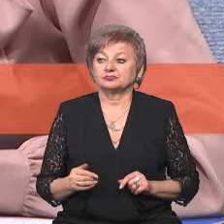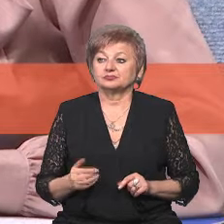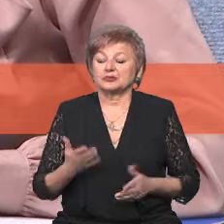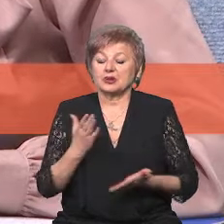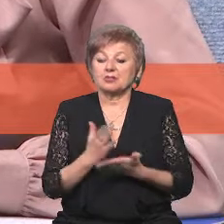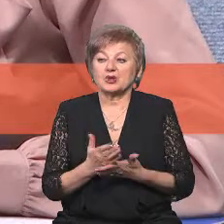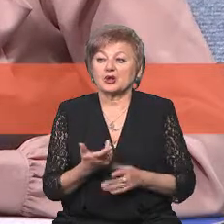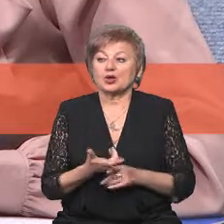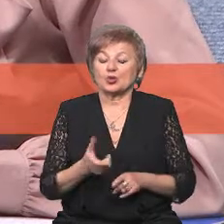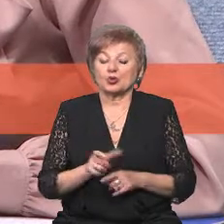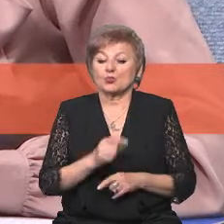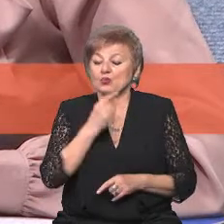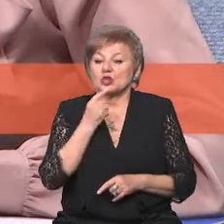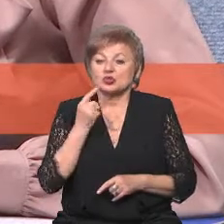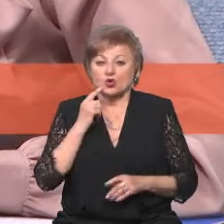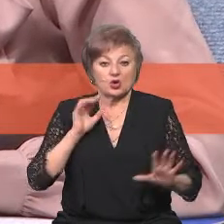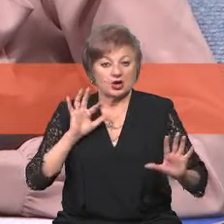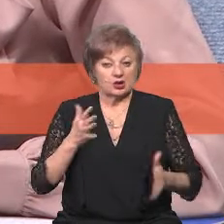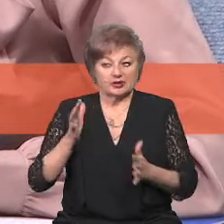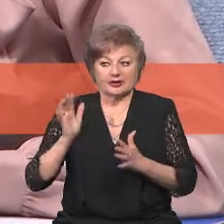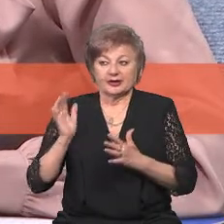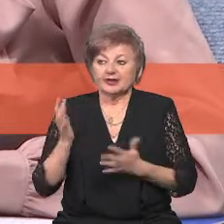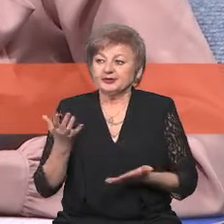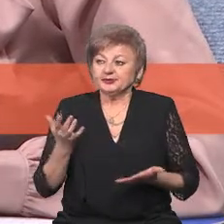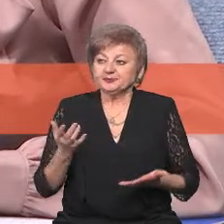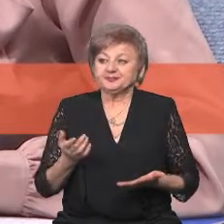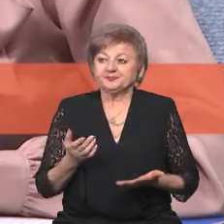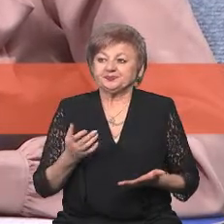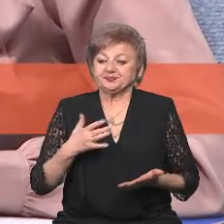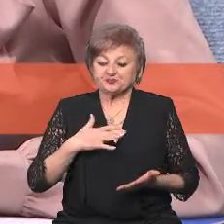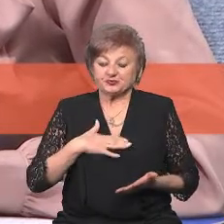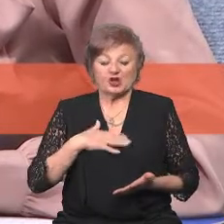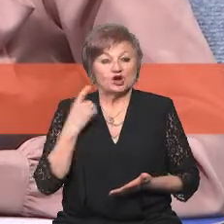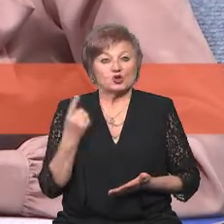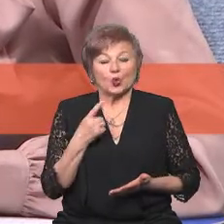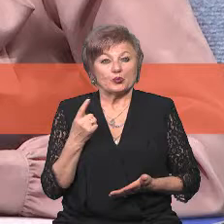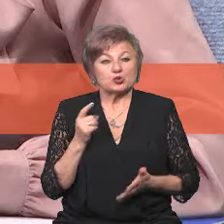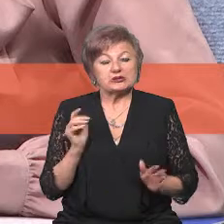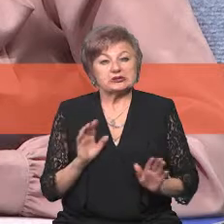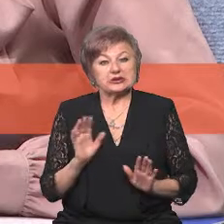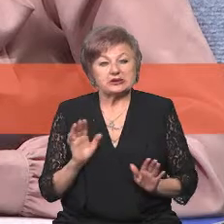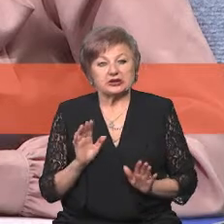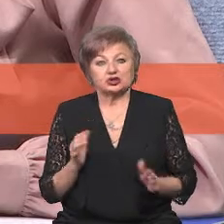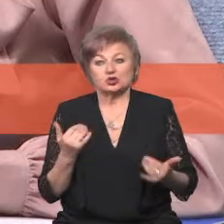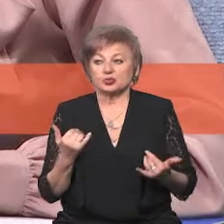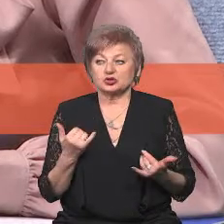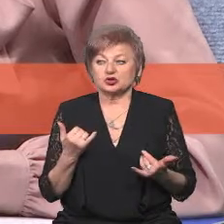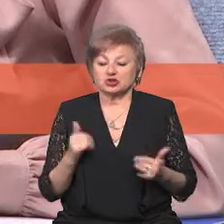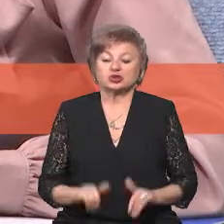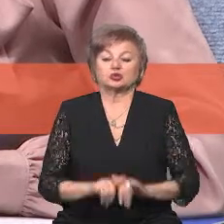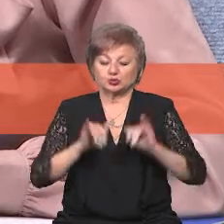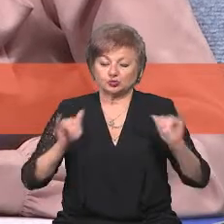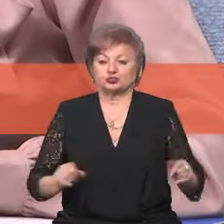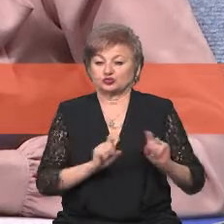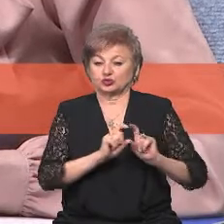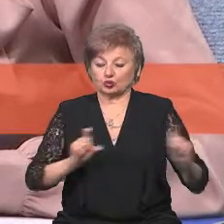дуже багато спалахів, але не в нашій області. В нашій області я не можу сказати, що зараз є спалахи в